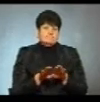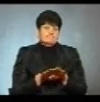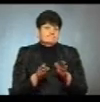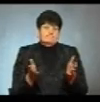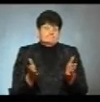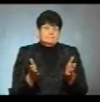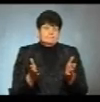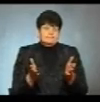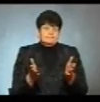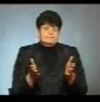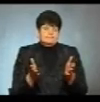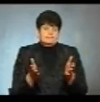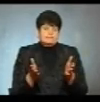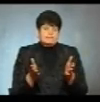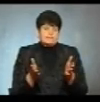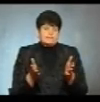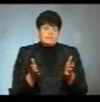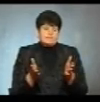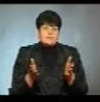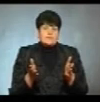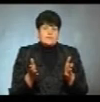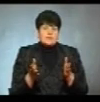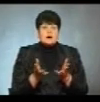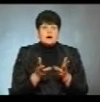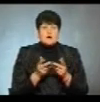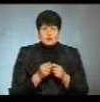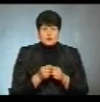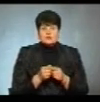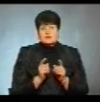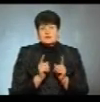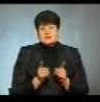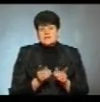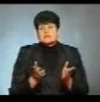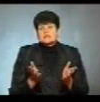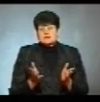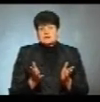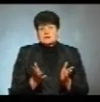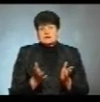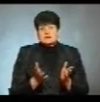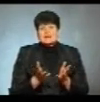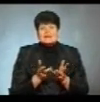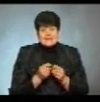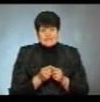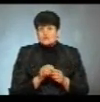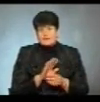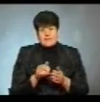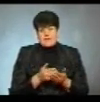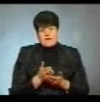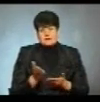тобто деперсоналізується, рахують тільки кількісно, а не якісно,